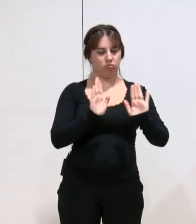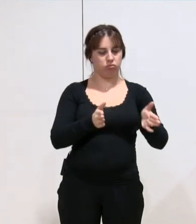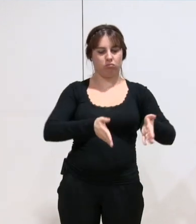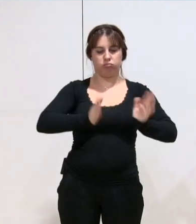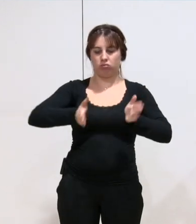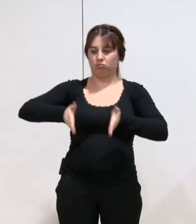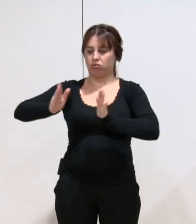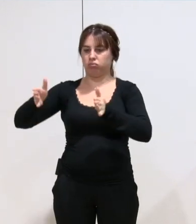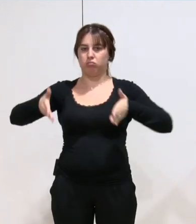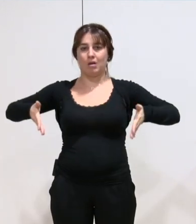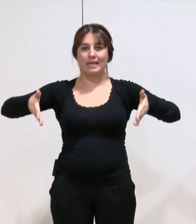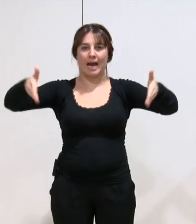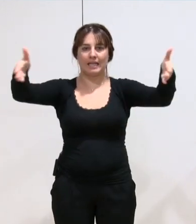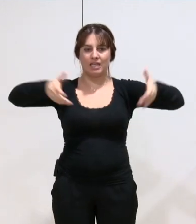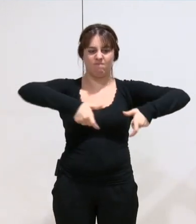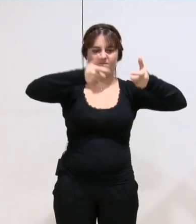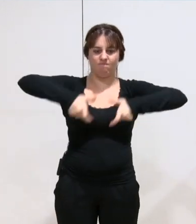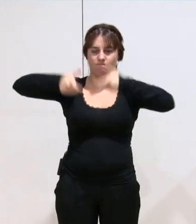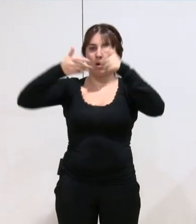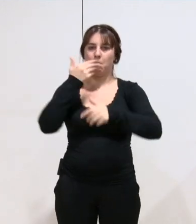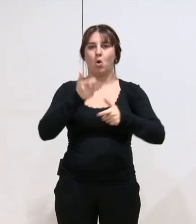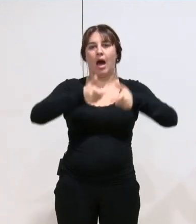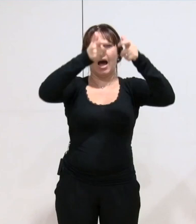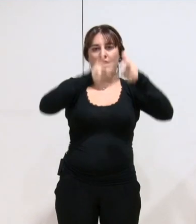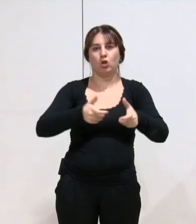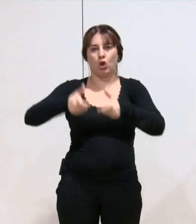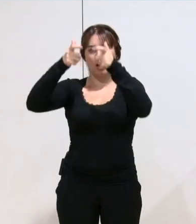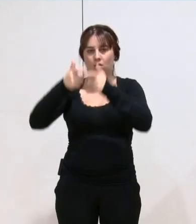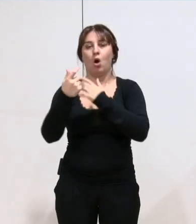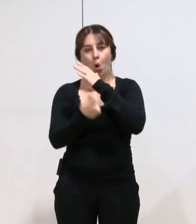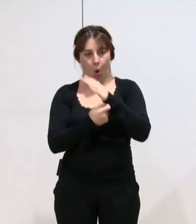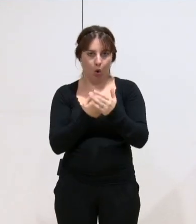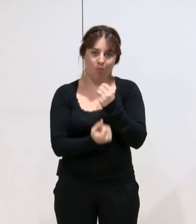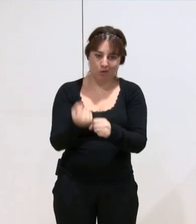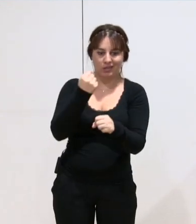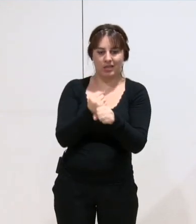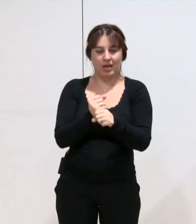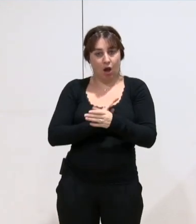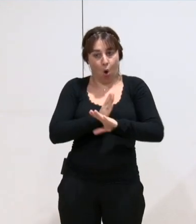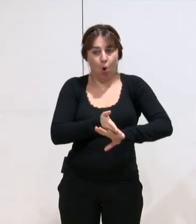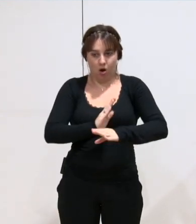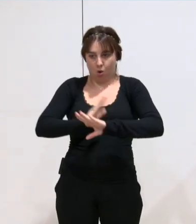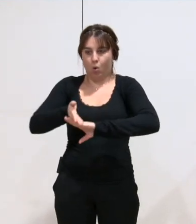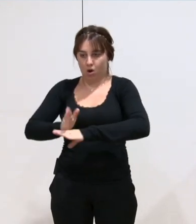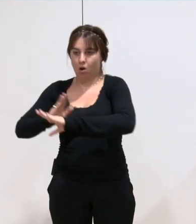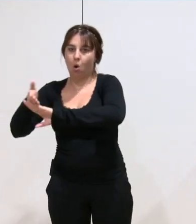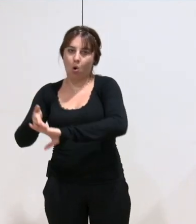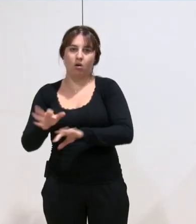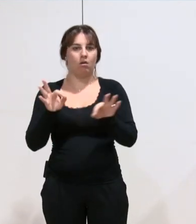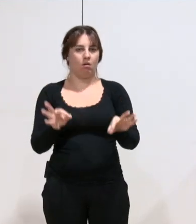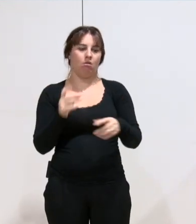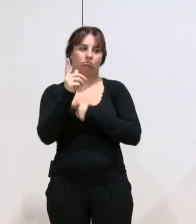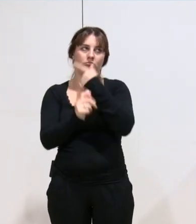la galerie par des descentes d'ascenseurs et des descentes recréées, des halls, à une échelle, on va dire, plus